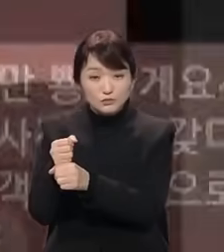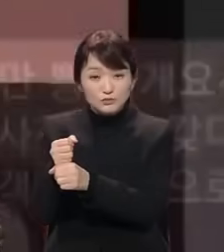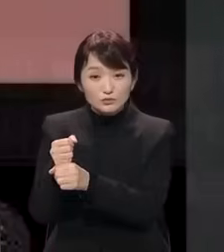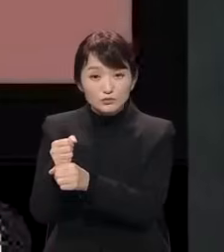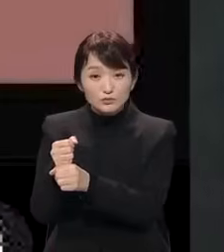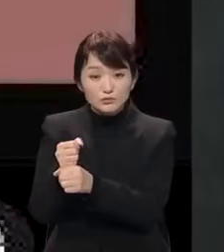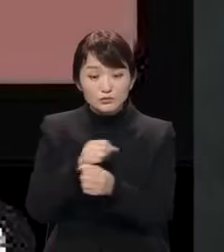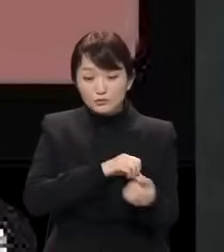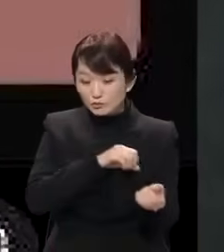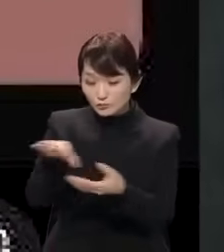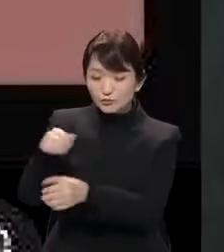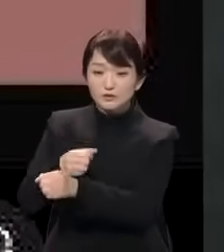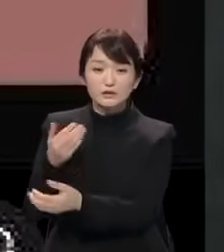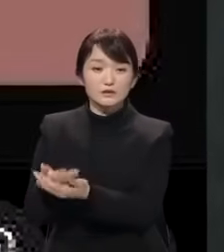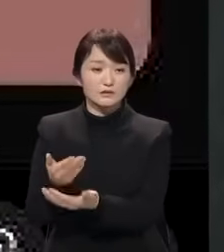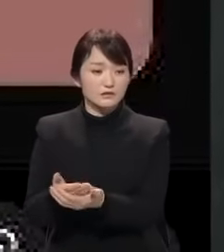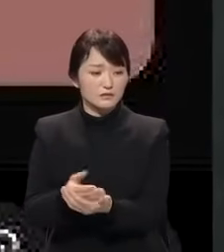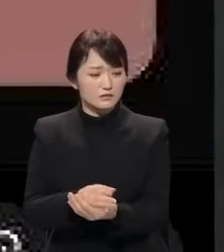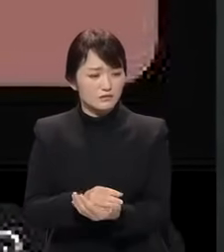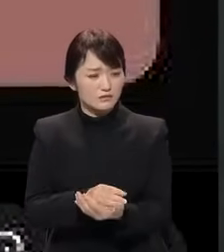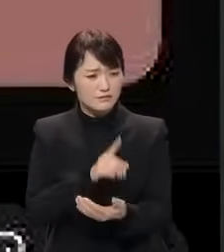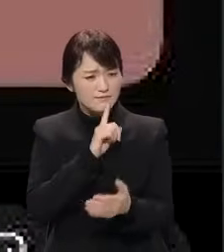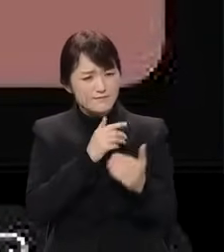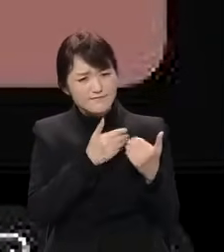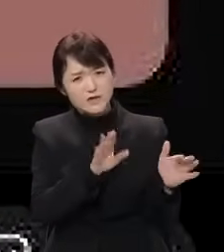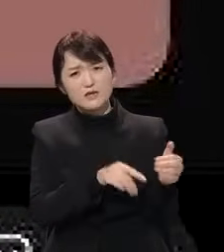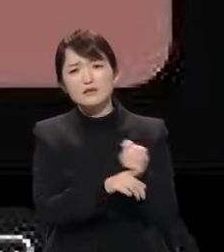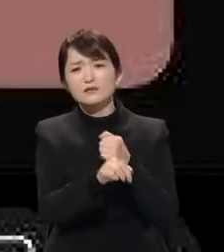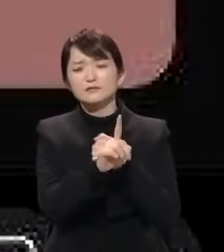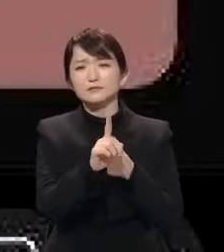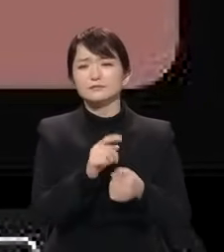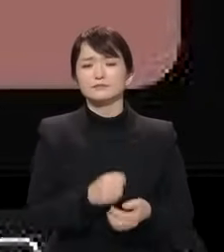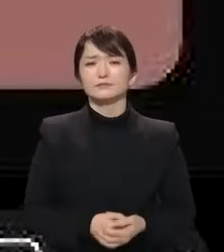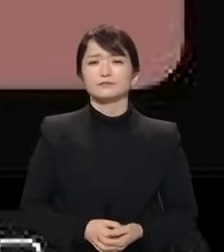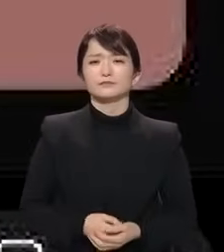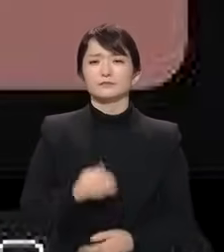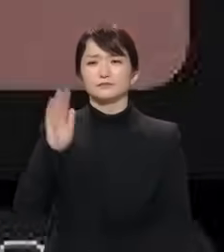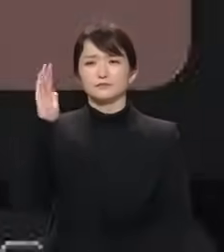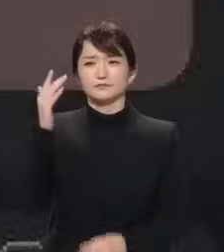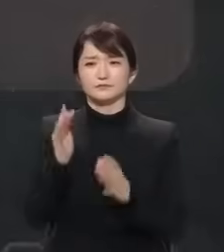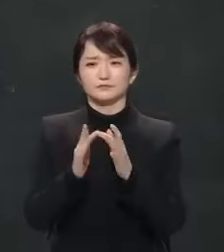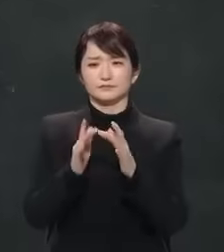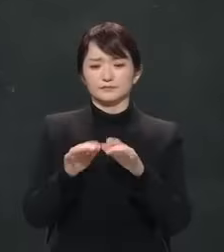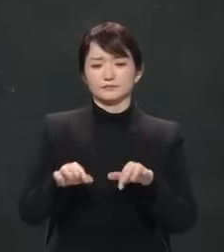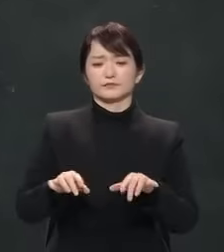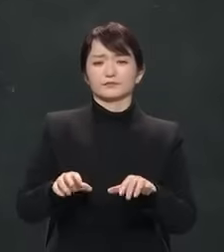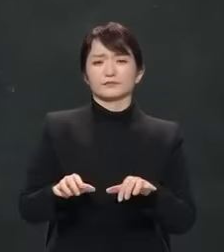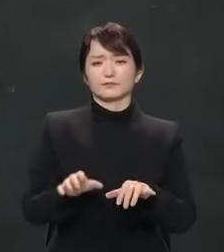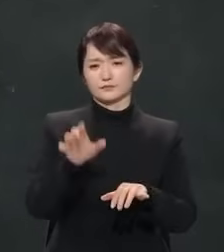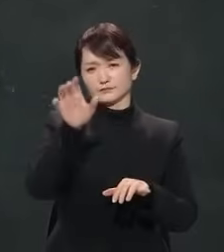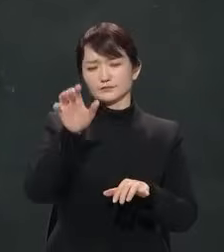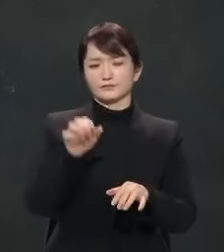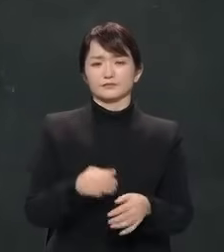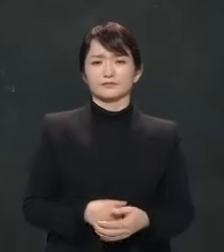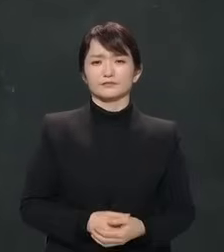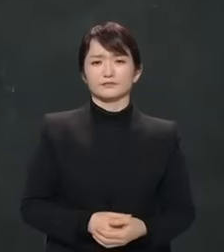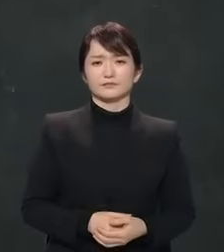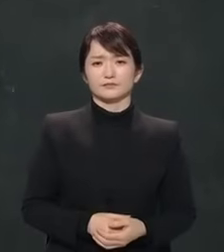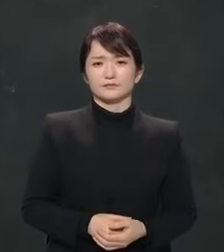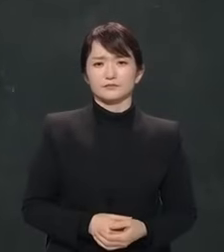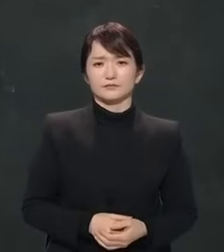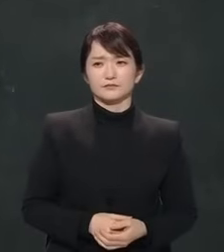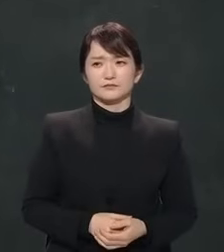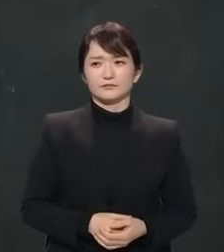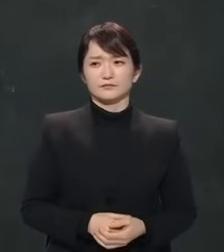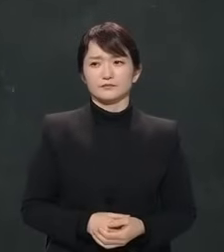써놨어야지 왜 택배기사한테 난리일까요? 저게 이제 최근 온라인 커뮤니티에 공유되고 있는 사진인데요. 이제 아까 보신 바와